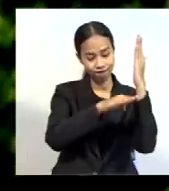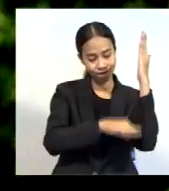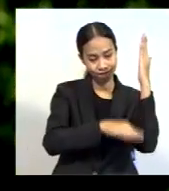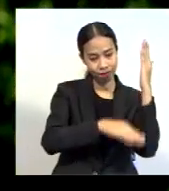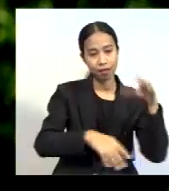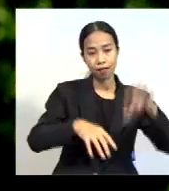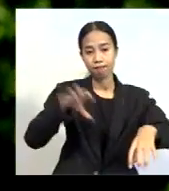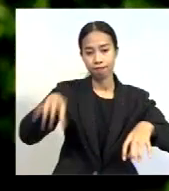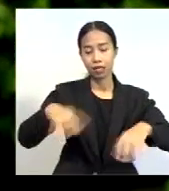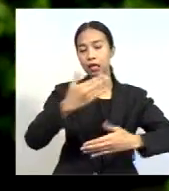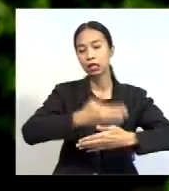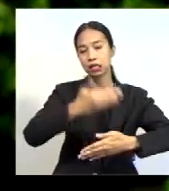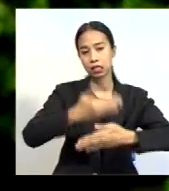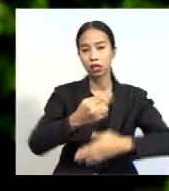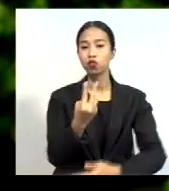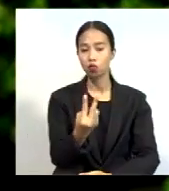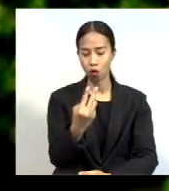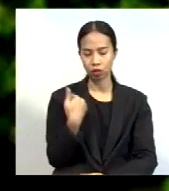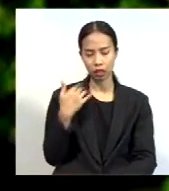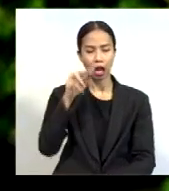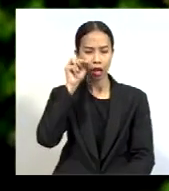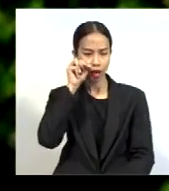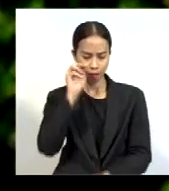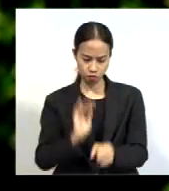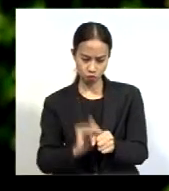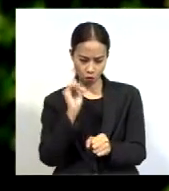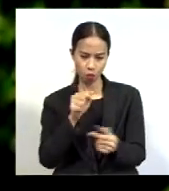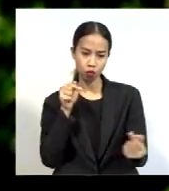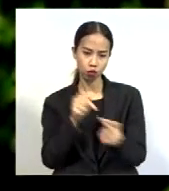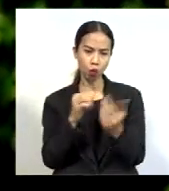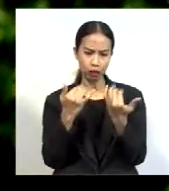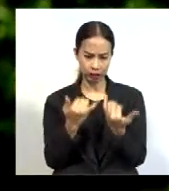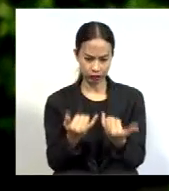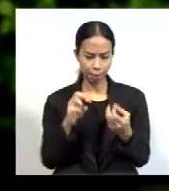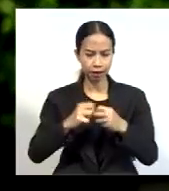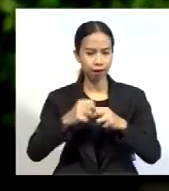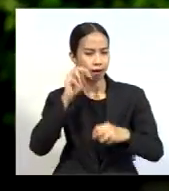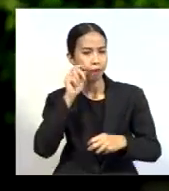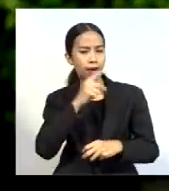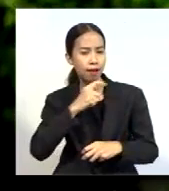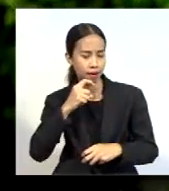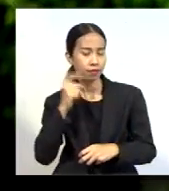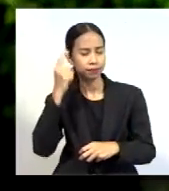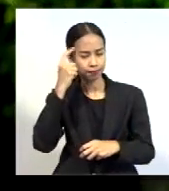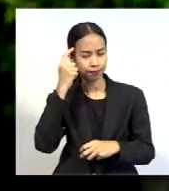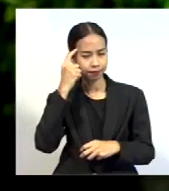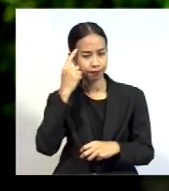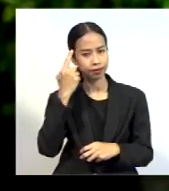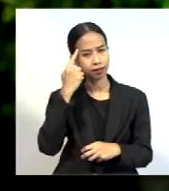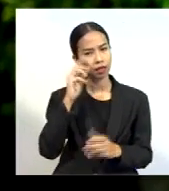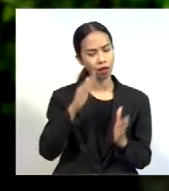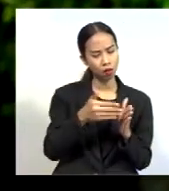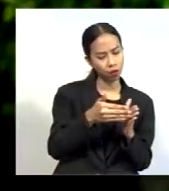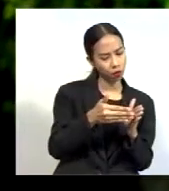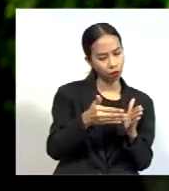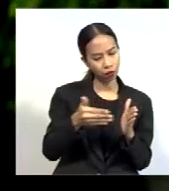าญจนบุรีนั้นมีระดับน้ำเพียงพอที่ใช้แก้ไขปัญหาในฤดูแล้งนี้และคาดการว่าจะสามารถใช้ไปจนถึ